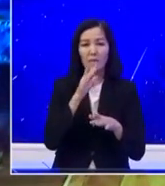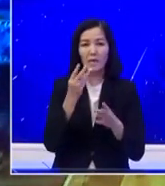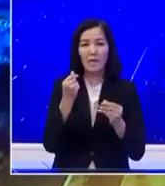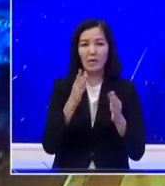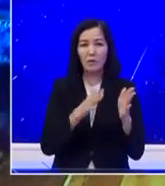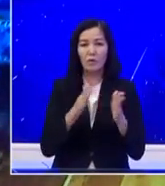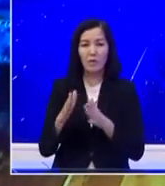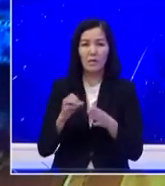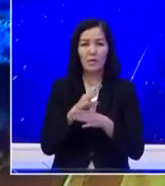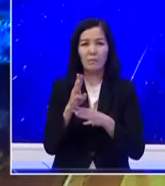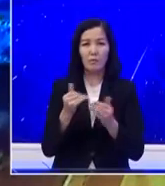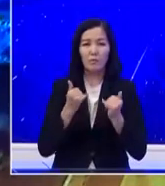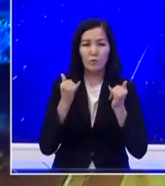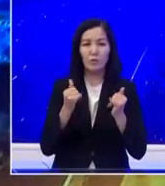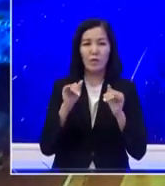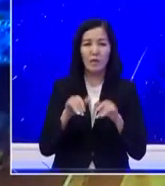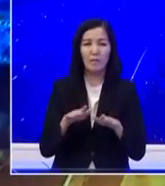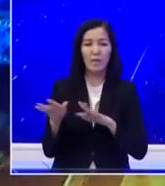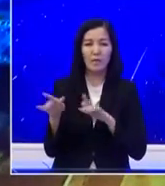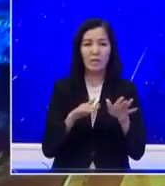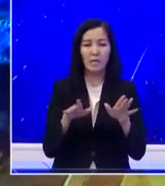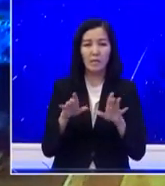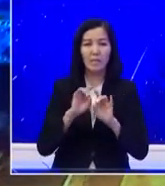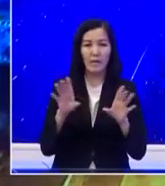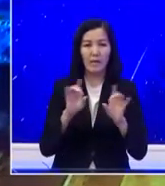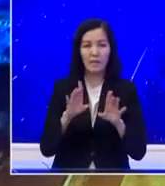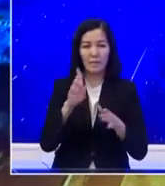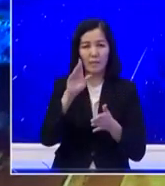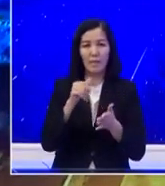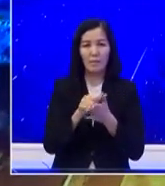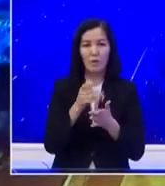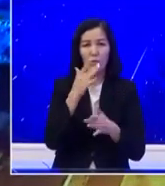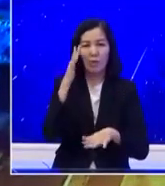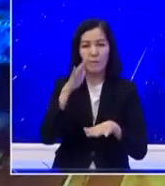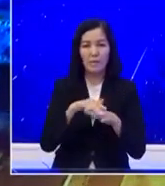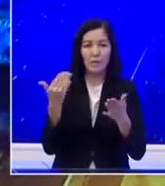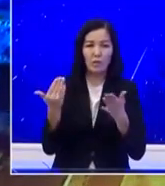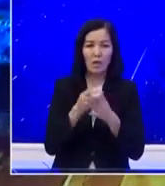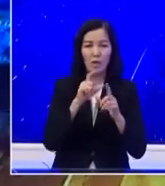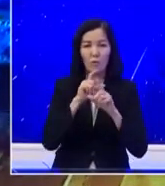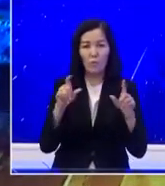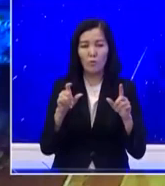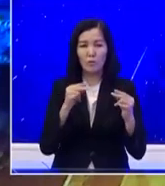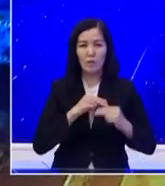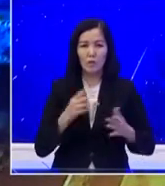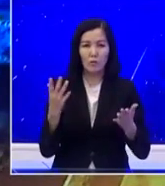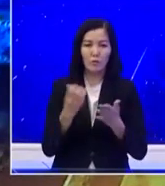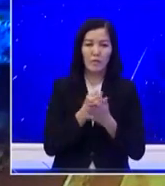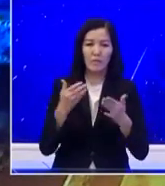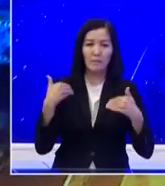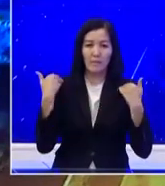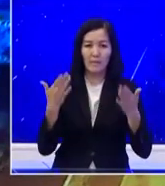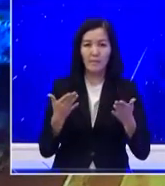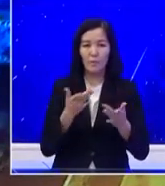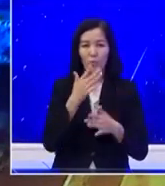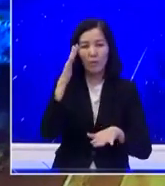қаржы тұрақтылығын қамтамасыз ету үшін қабылданған шараларды баяндады. Алдымен мемлекет басшысы Ұлттық банктің жаңа қонысындағы жұмысқа